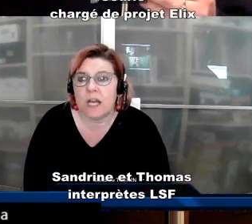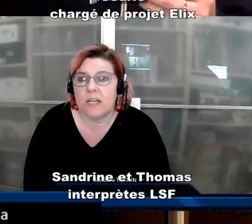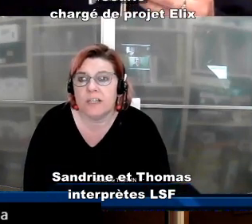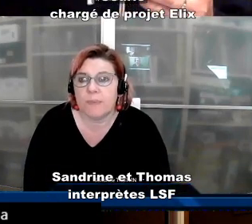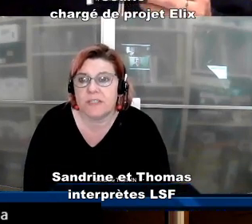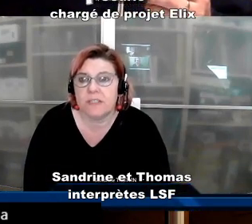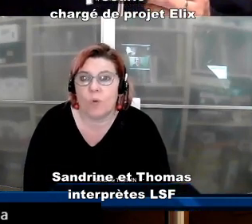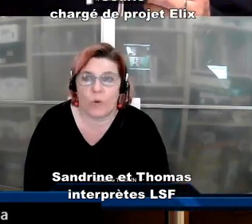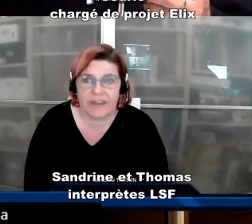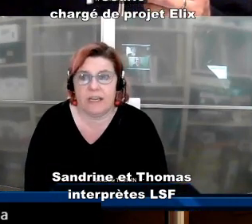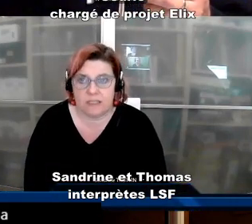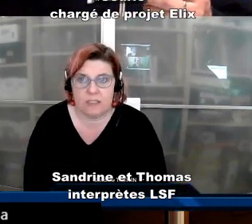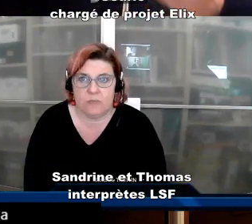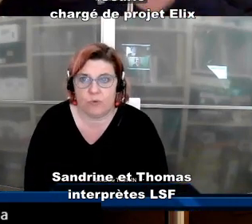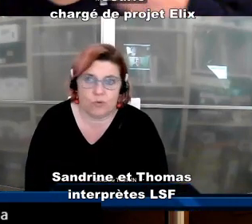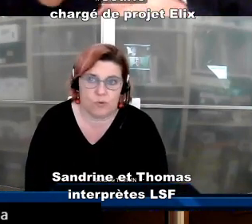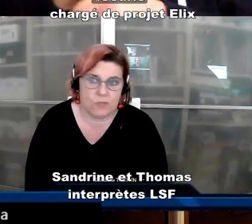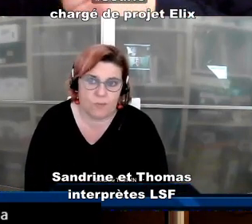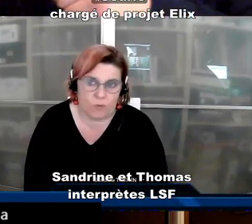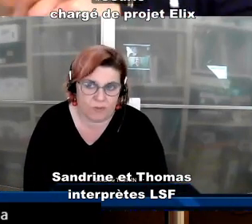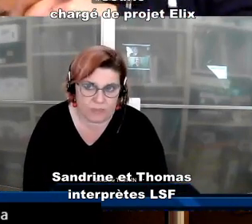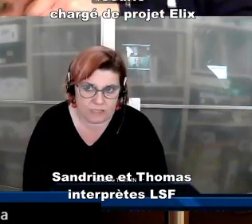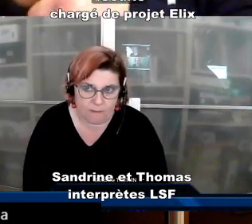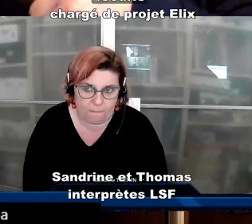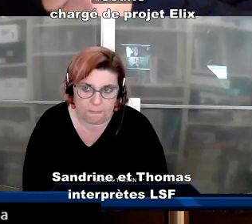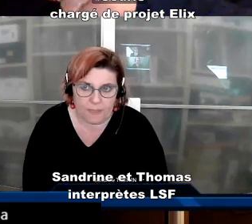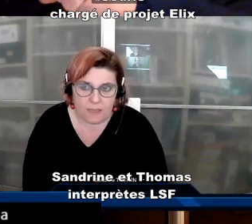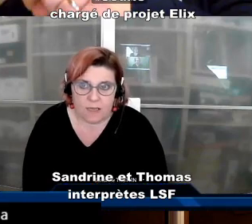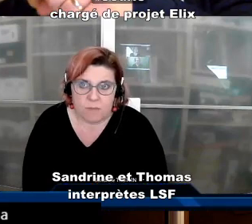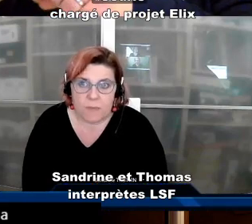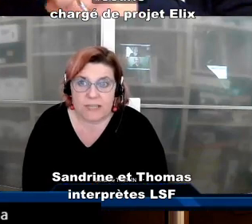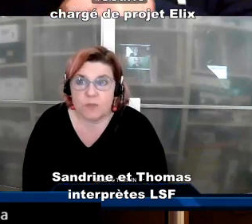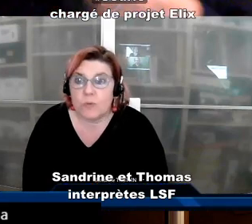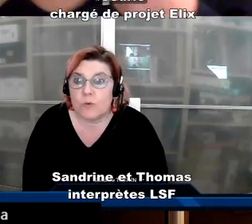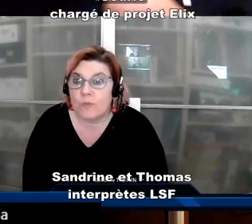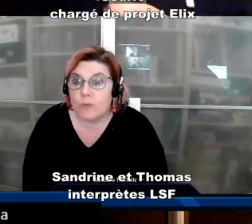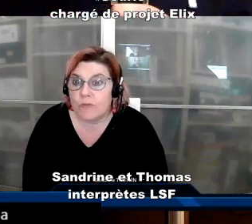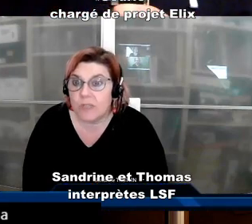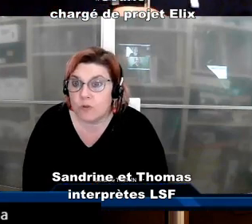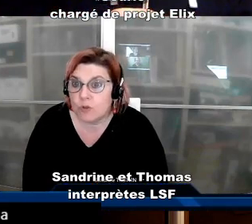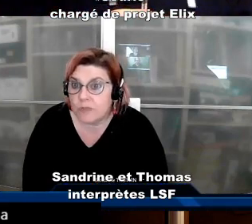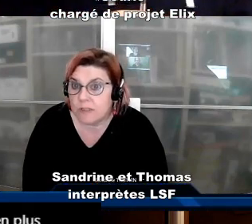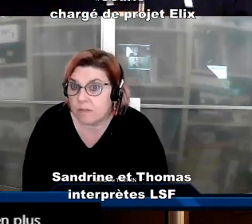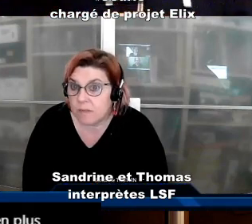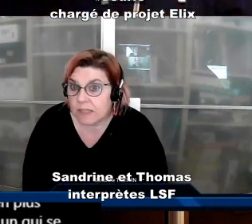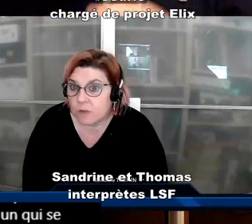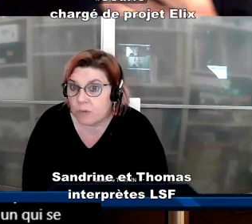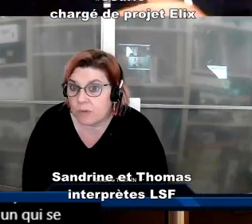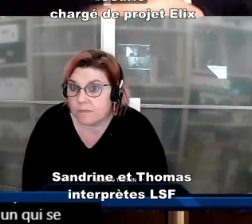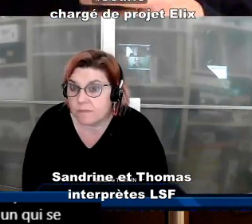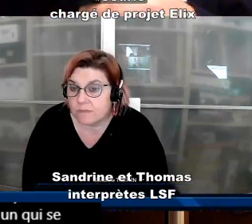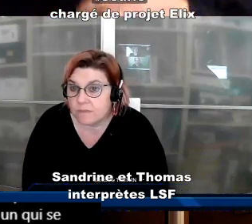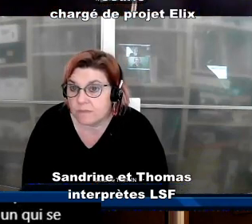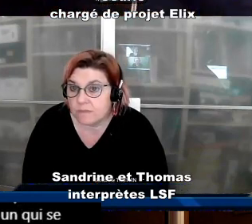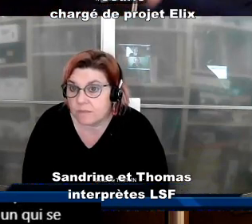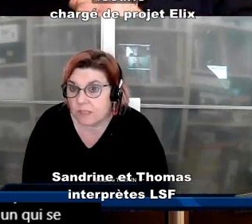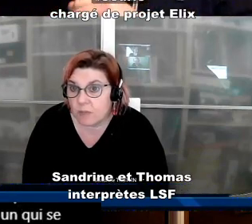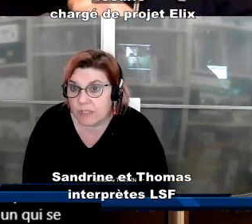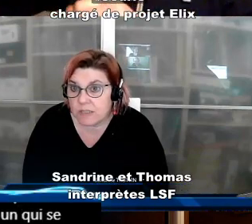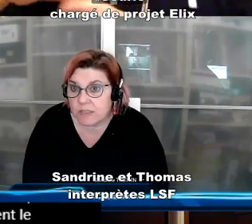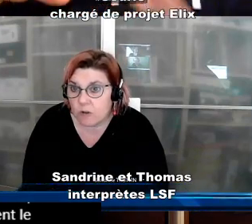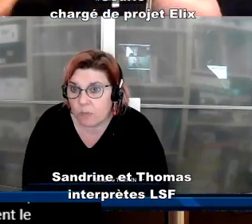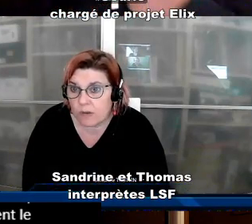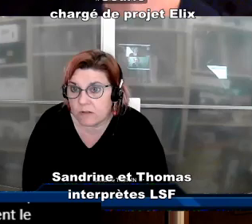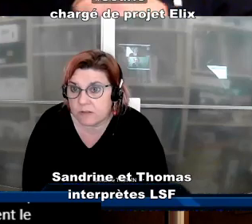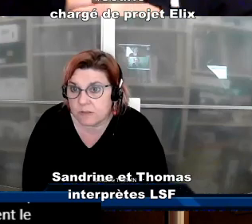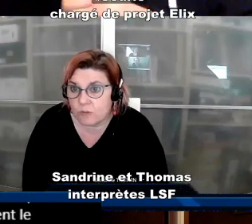de dire, allez, il n'y a pas de signe, on crée un signe pour ce concept, on ne fait pas ça. Mais par exemple, pour le virus du Covid, par exemple, c'est un